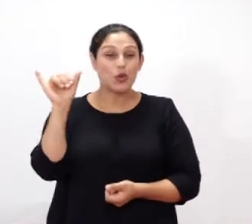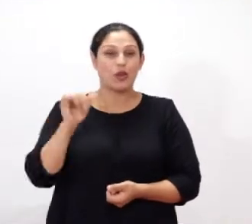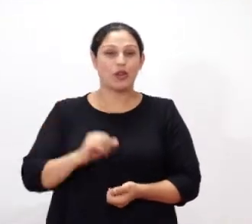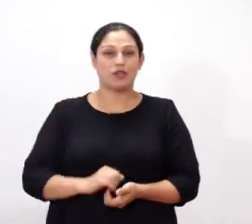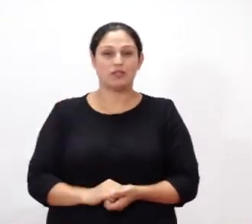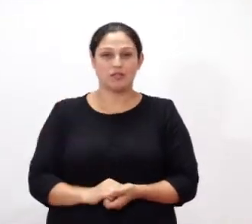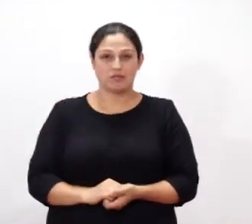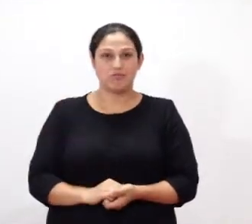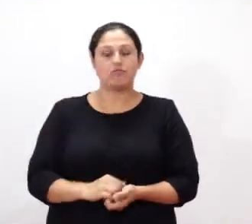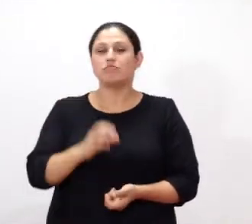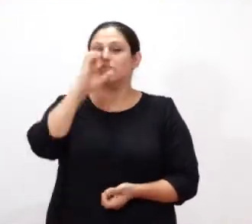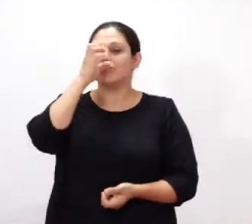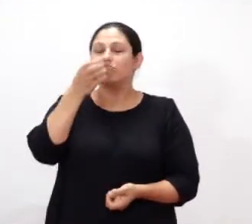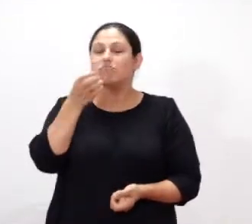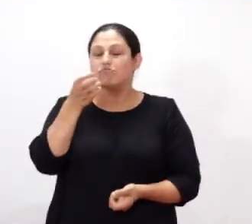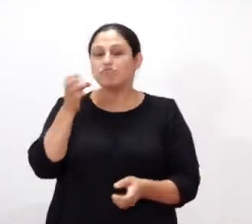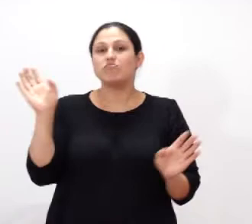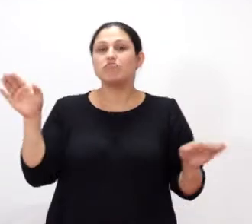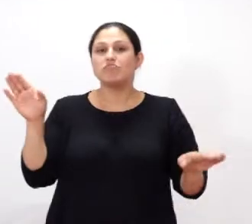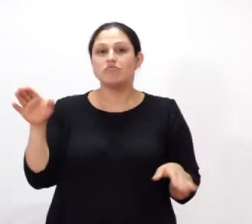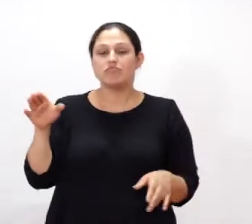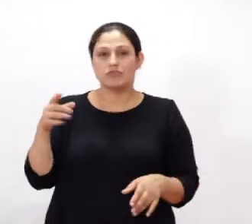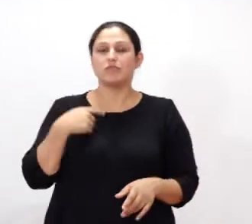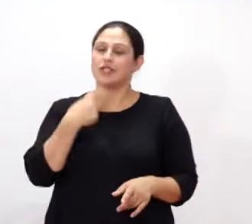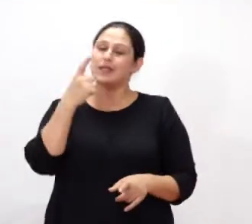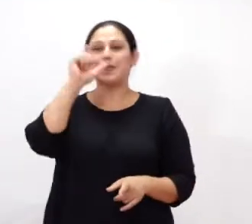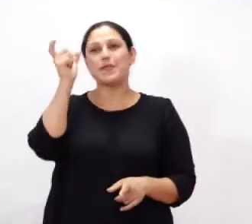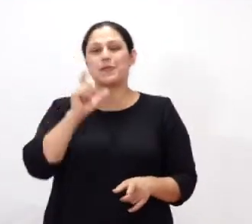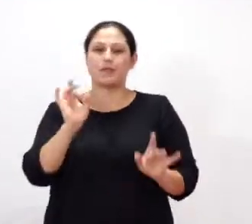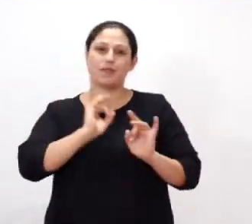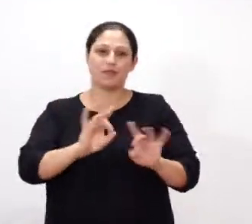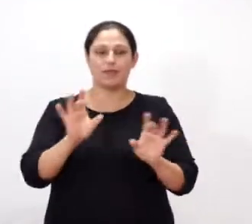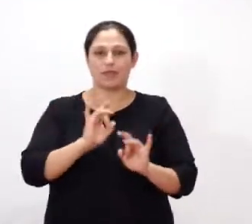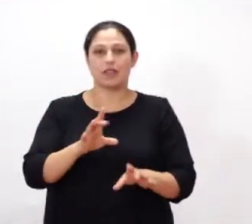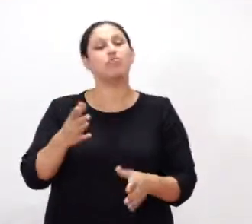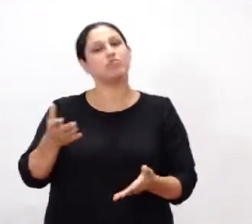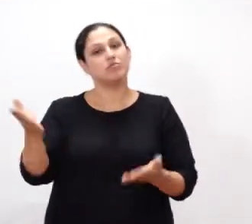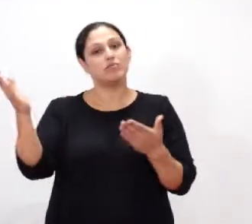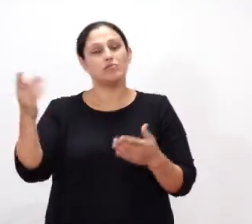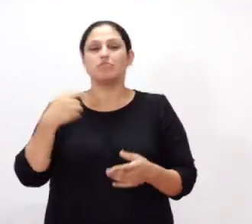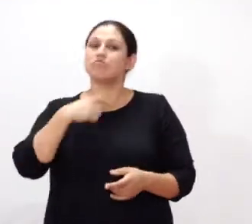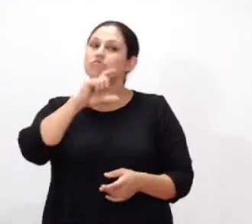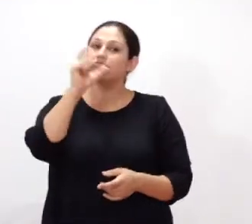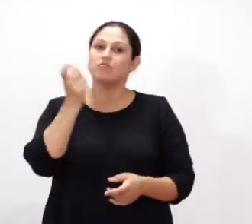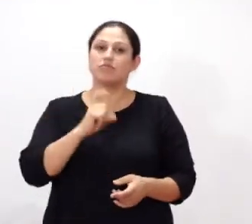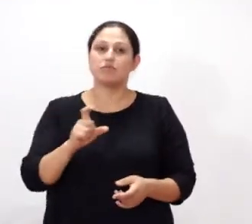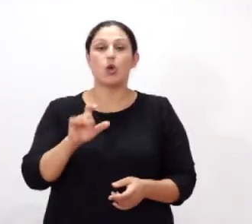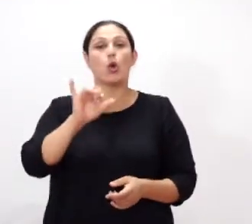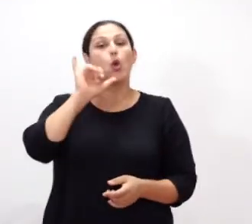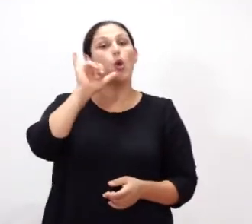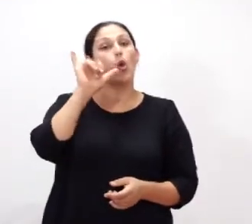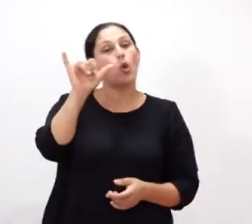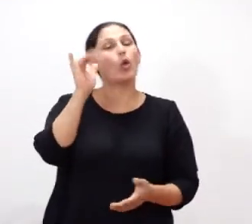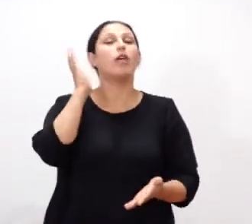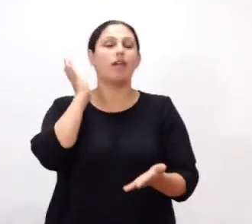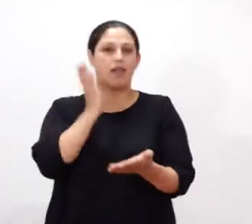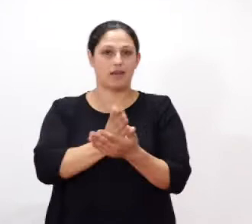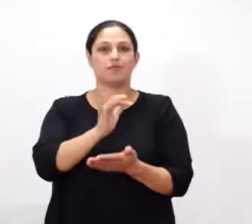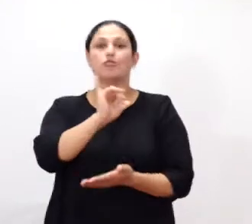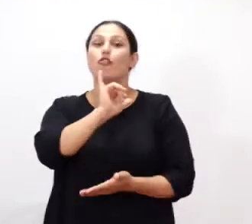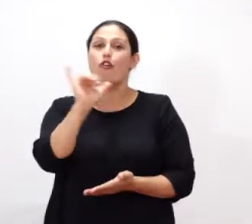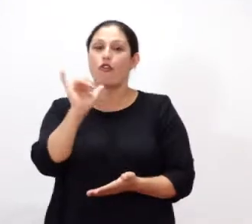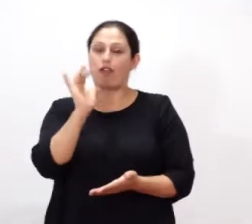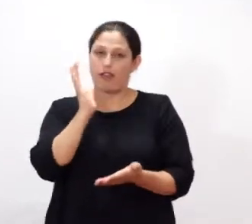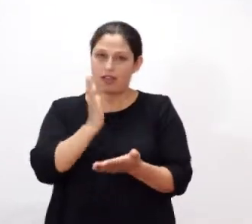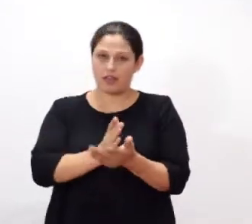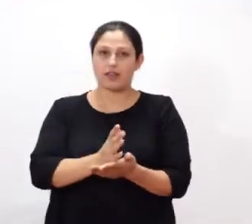بومی دانا لبای زرگوشک من یک شعر خوانم مرحمت در شعرم حرفی ا هست